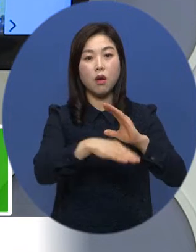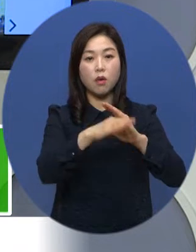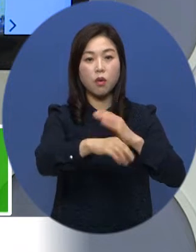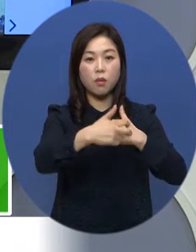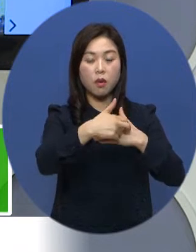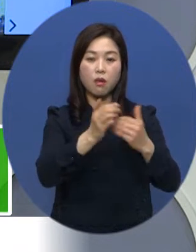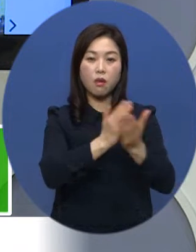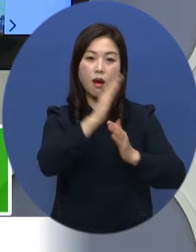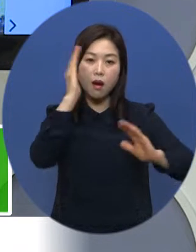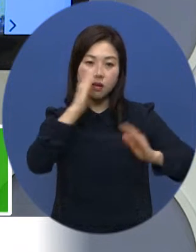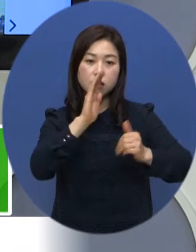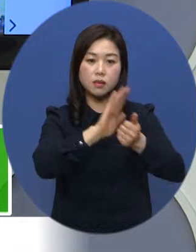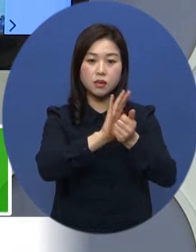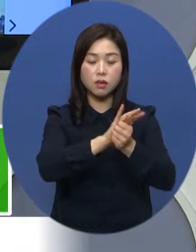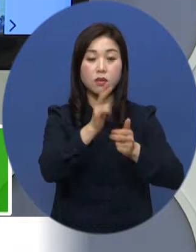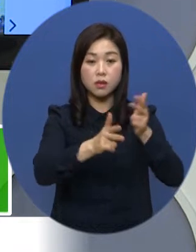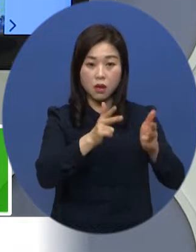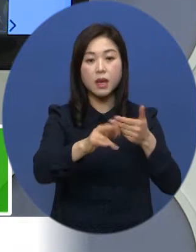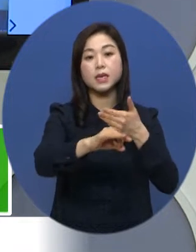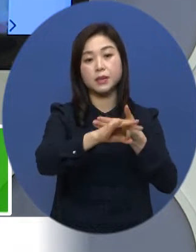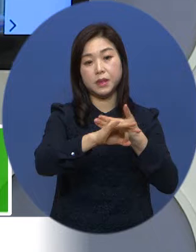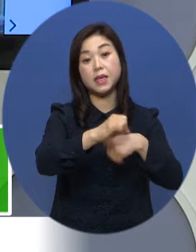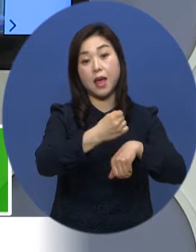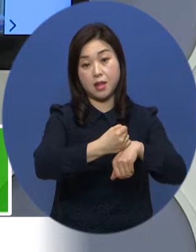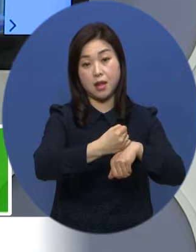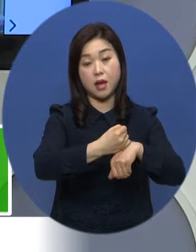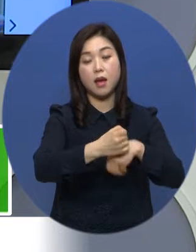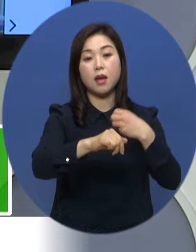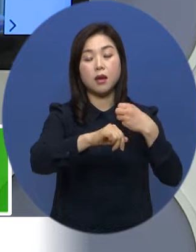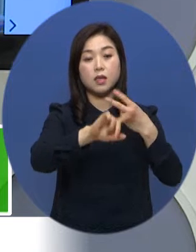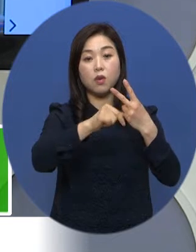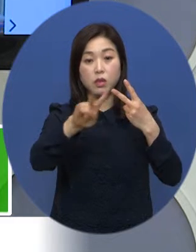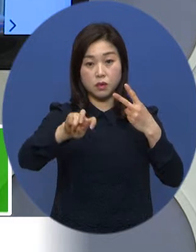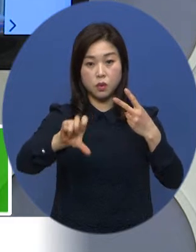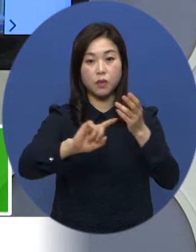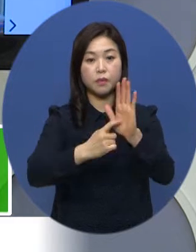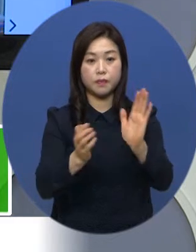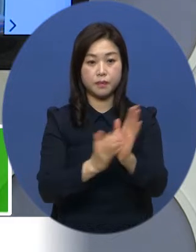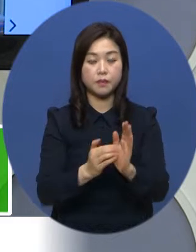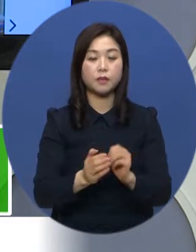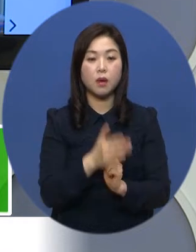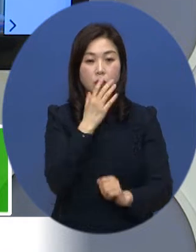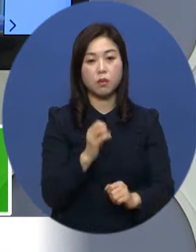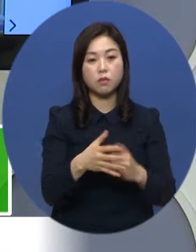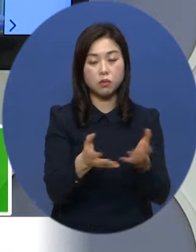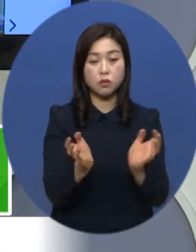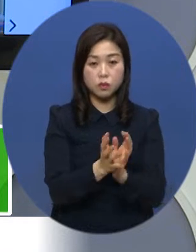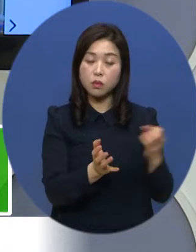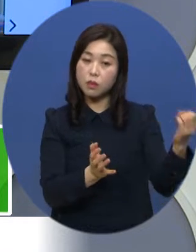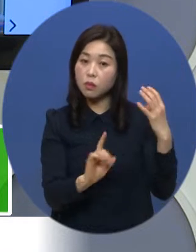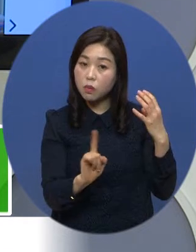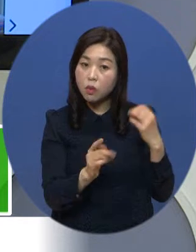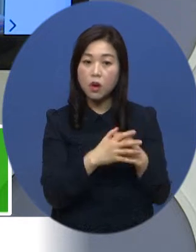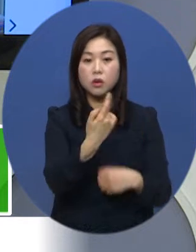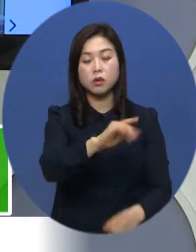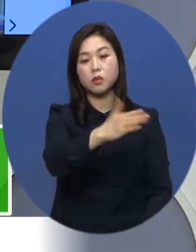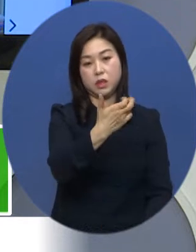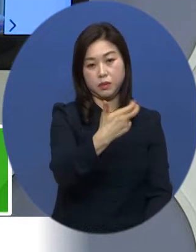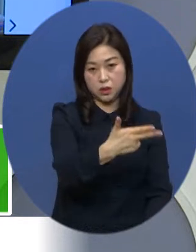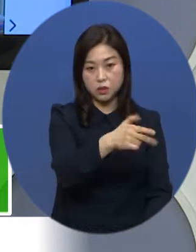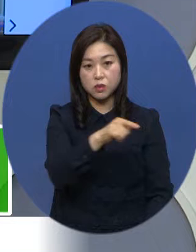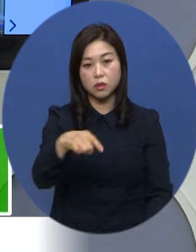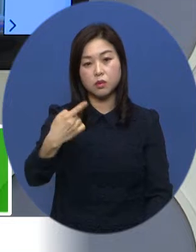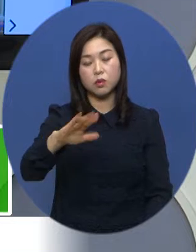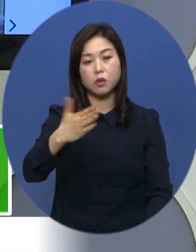장학제도 시범사업을 실시한다고 지난 25일 밝혔습니다 보건복지부에 따르면 1977년부터